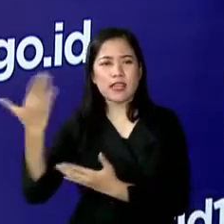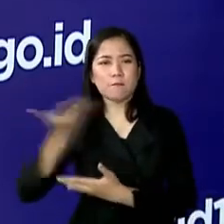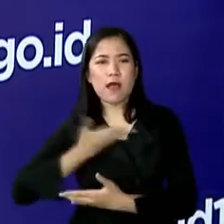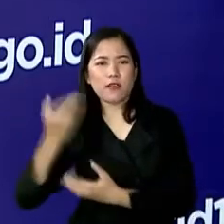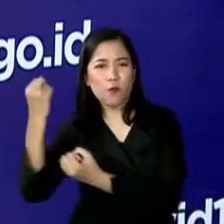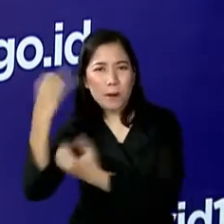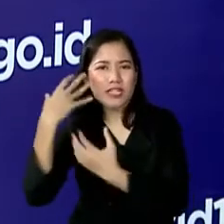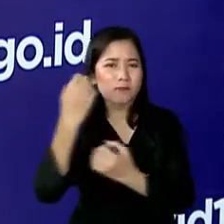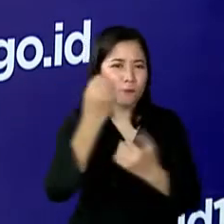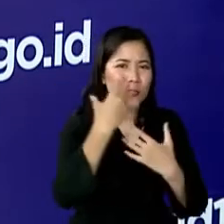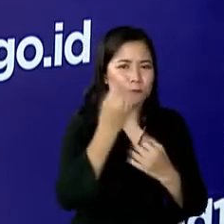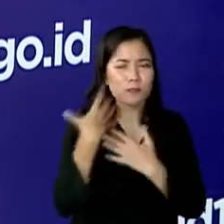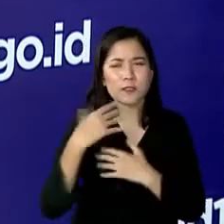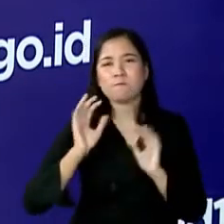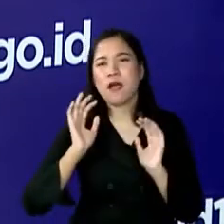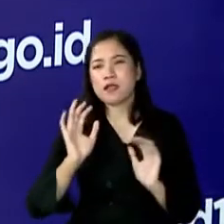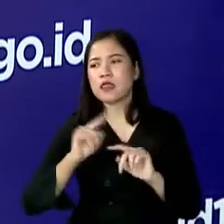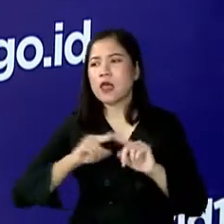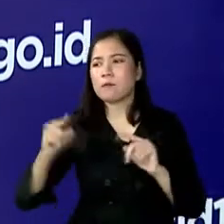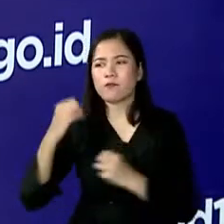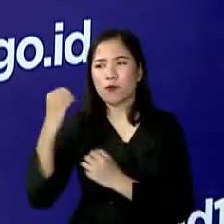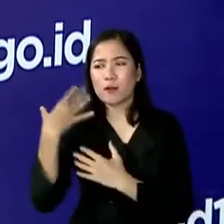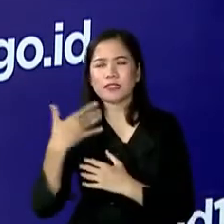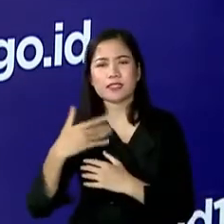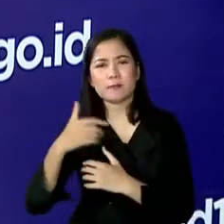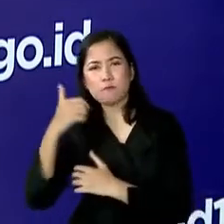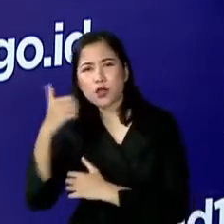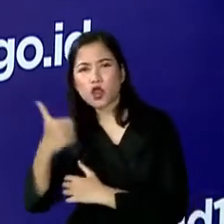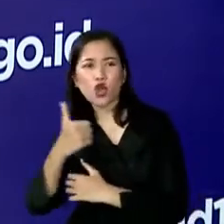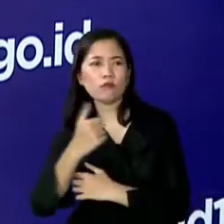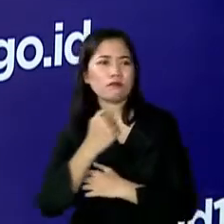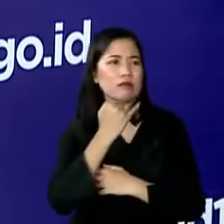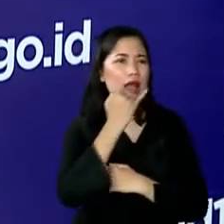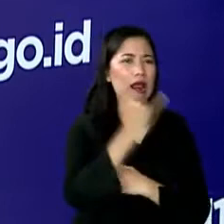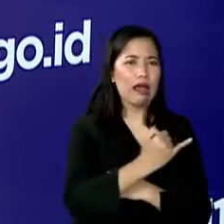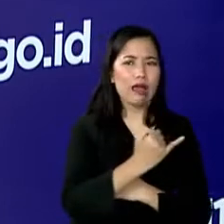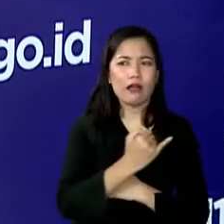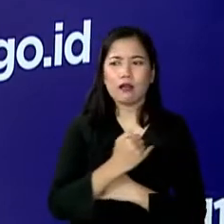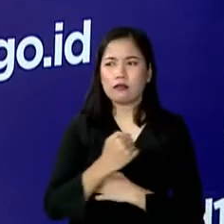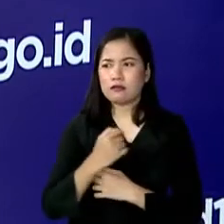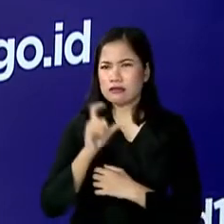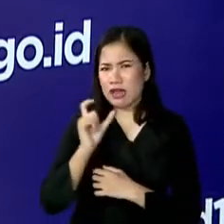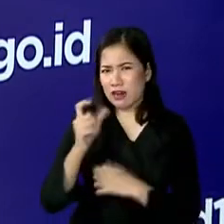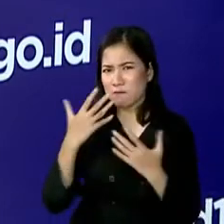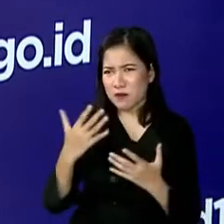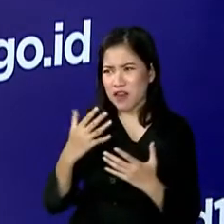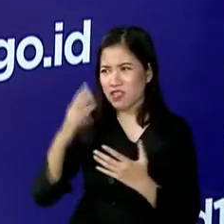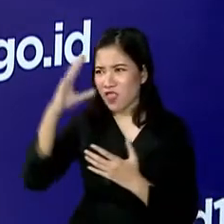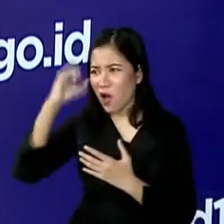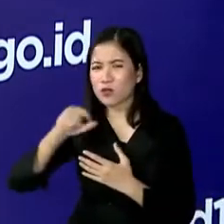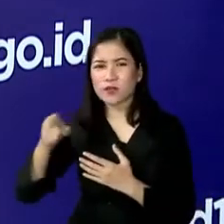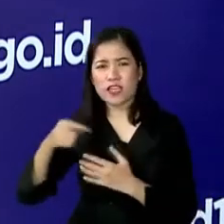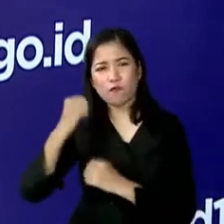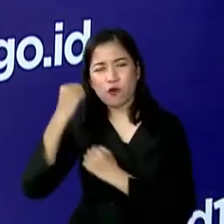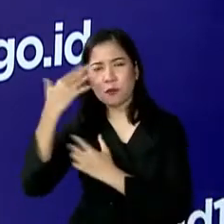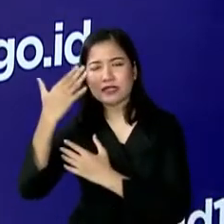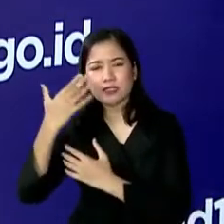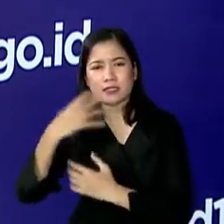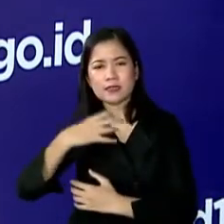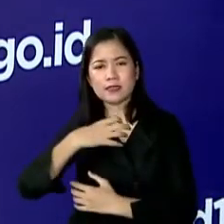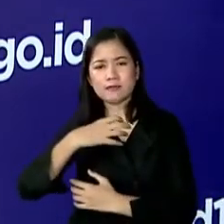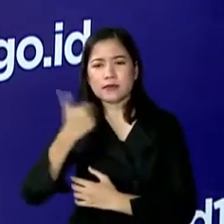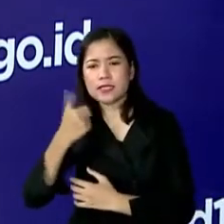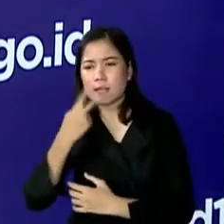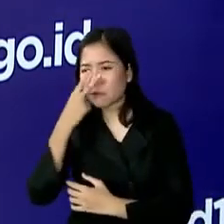aku tapi Abuya tapi gimana sih kita mungkin sebagai masyarakat gitu bisa memfilter Mana informasi yang bisa dipercaya dan kurang